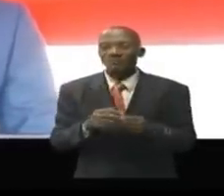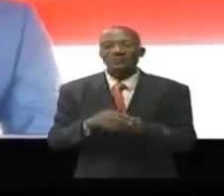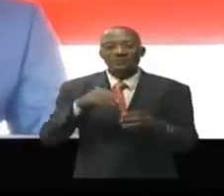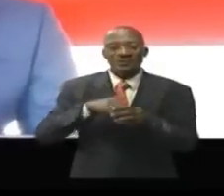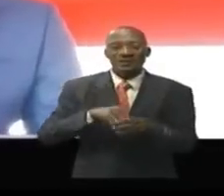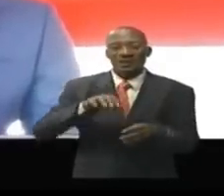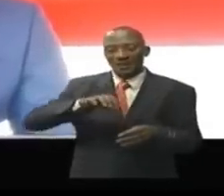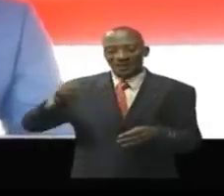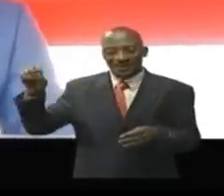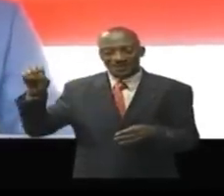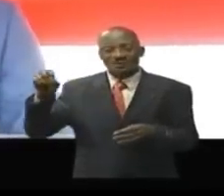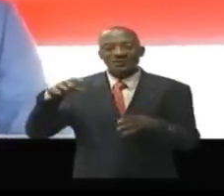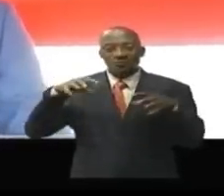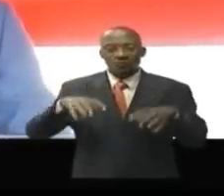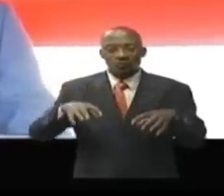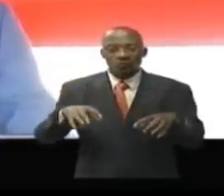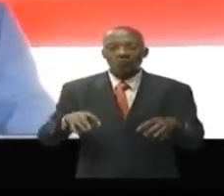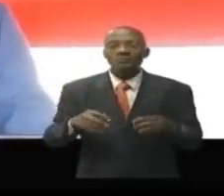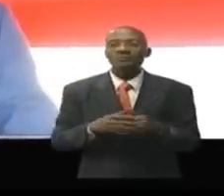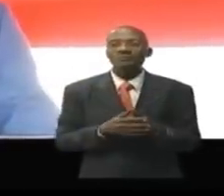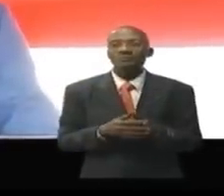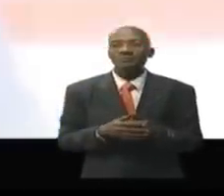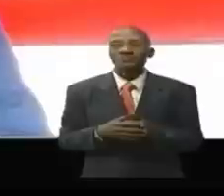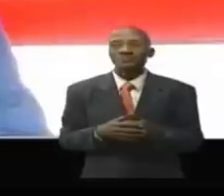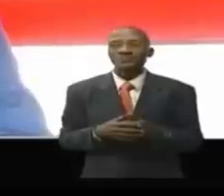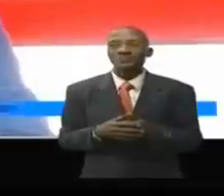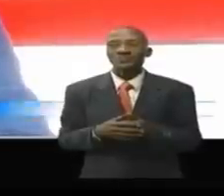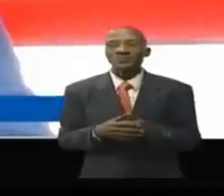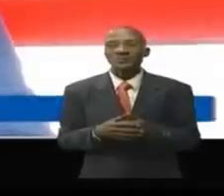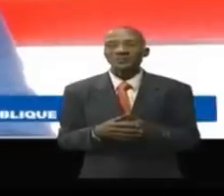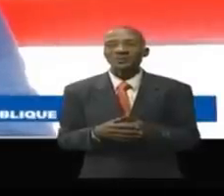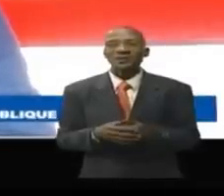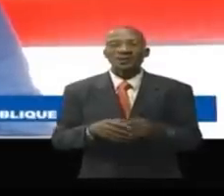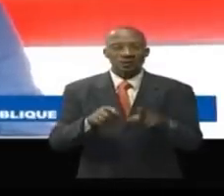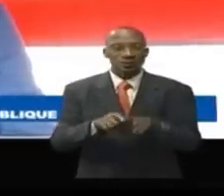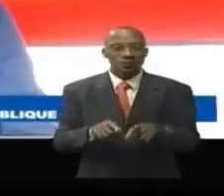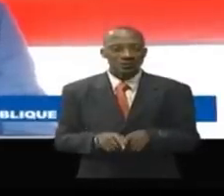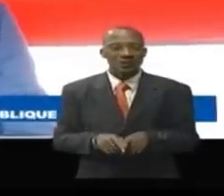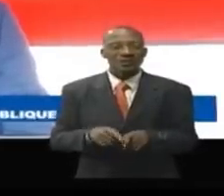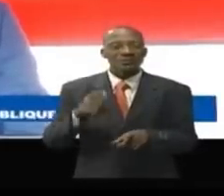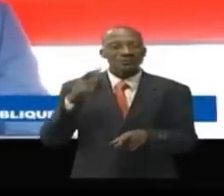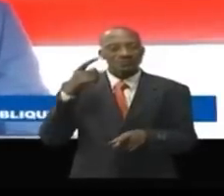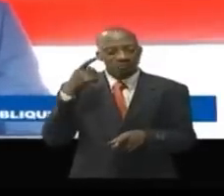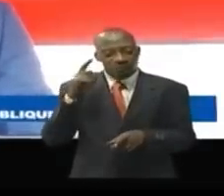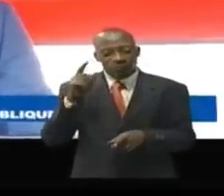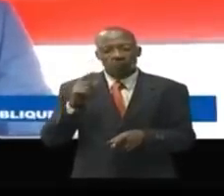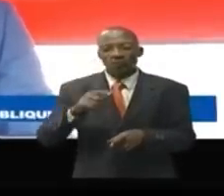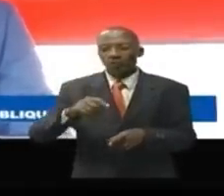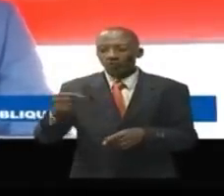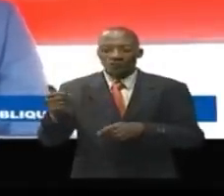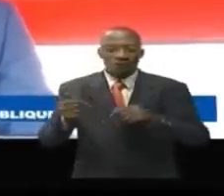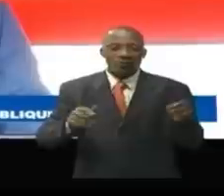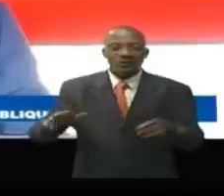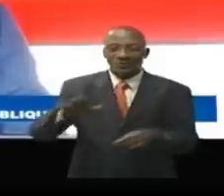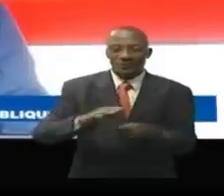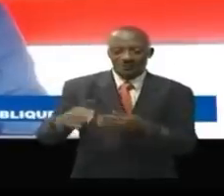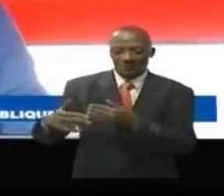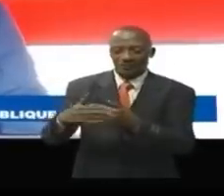Congo, les sangs a beaucoup coulé pour le président de la République démocratique du Congo. Il est